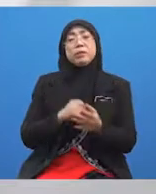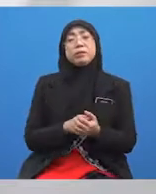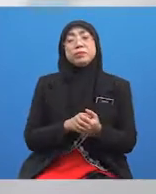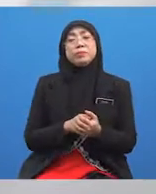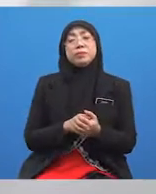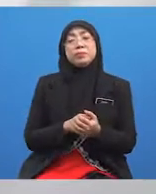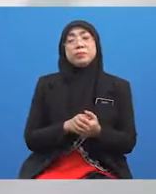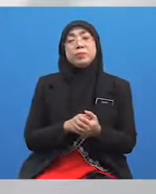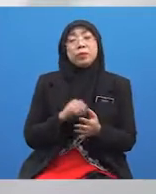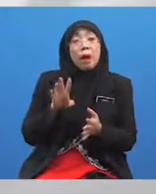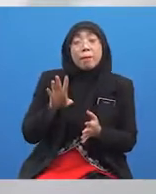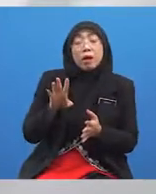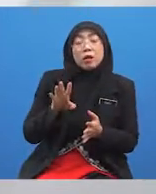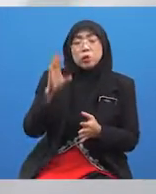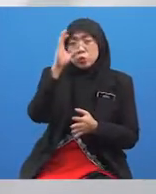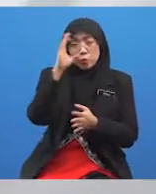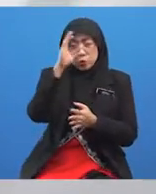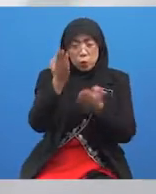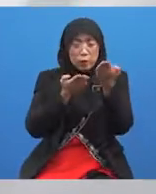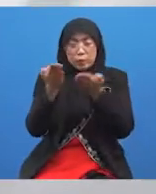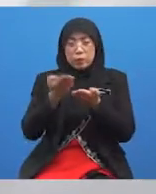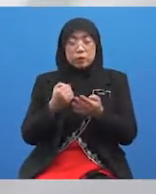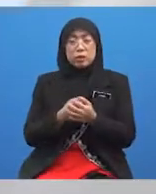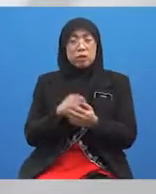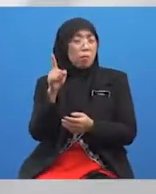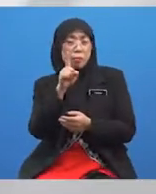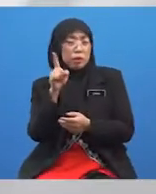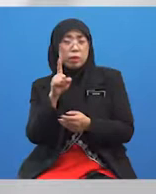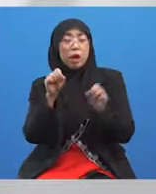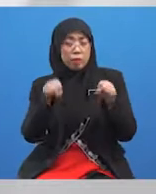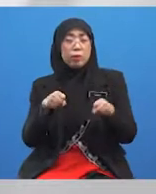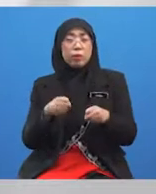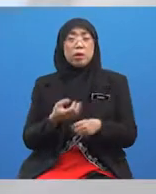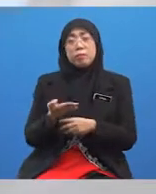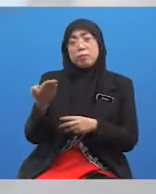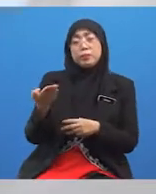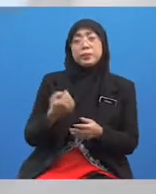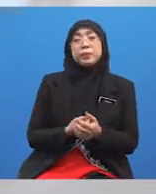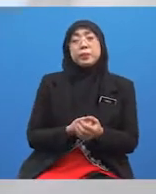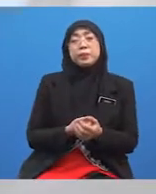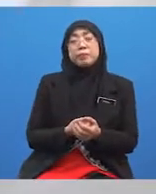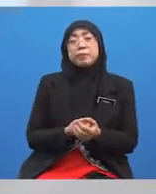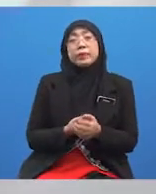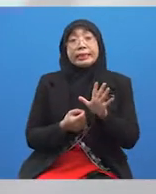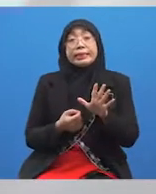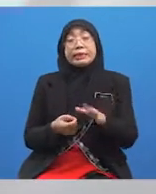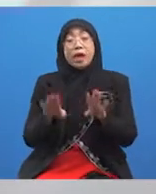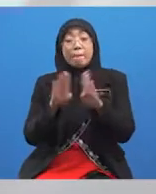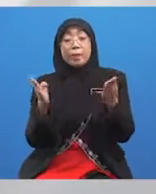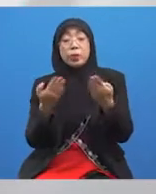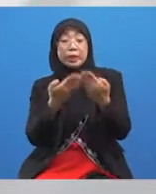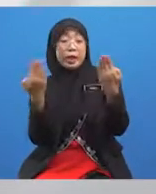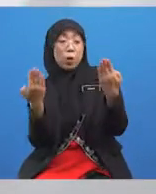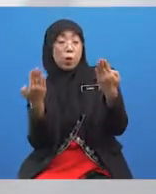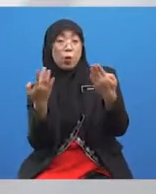Yang keempat, mencari pembekal. Internet atau syarikat sedia ada. Yang kelima, membuka tender.